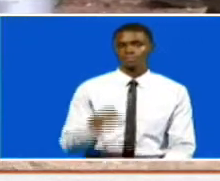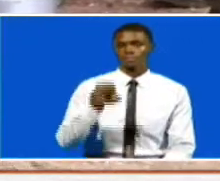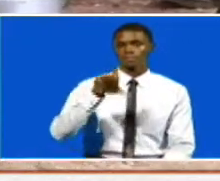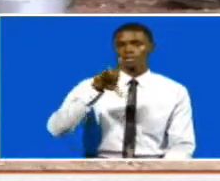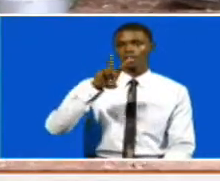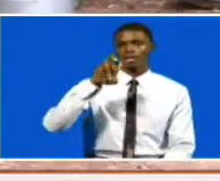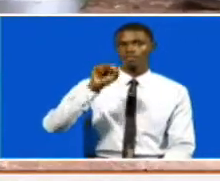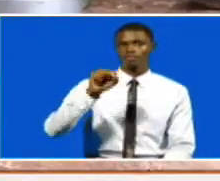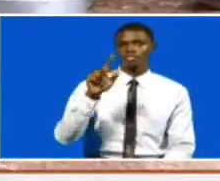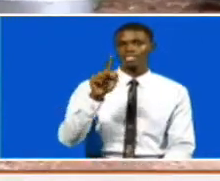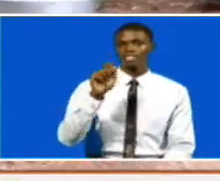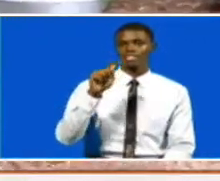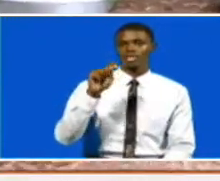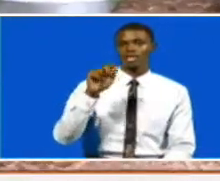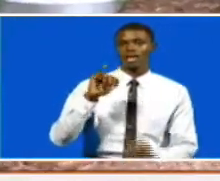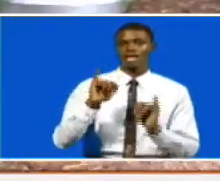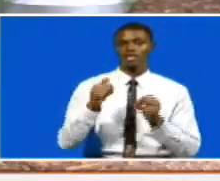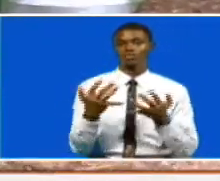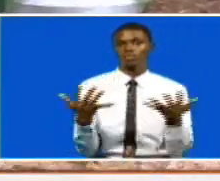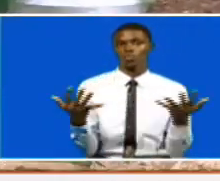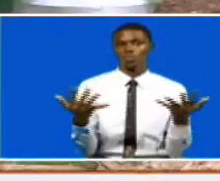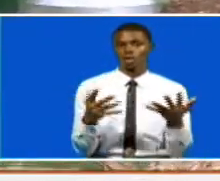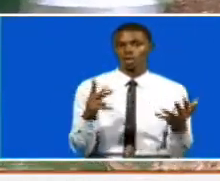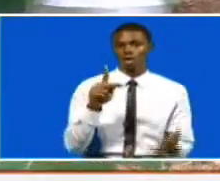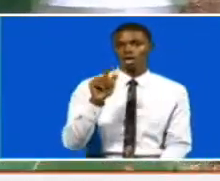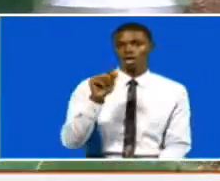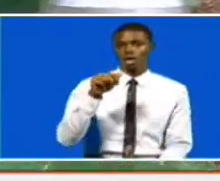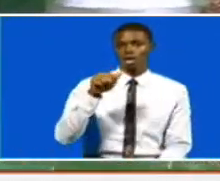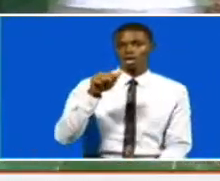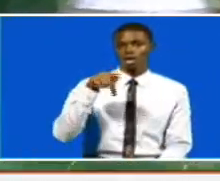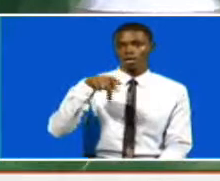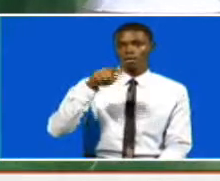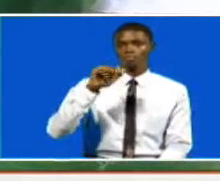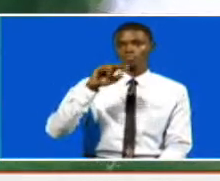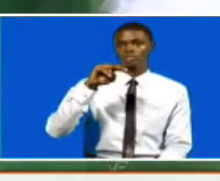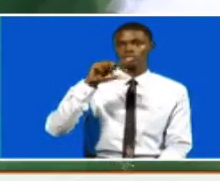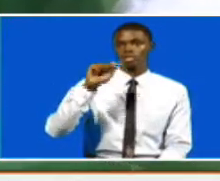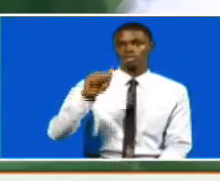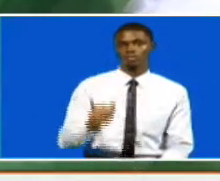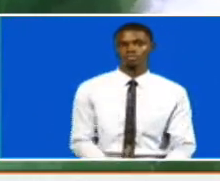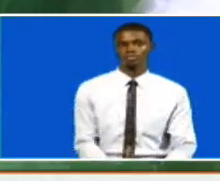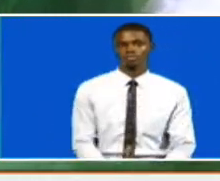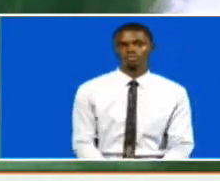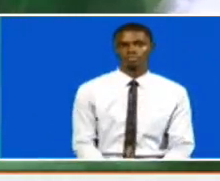Gay, KTN News, katika eneo la Kaptinga, kaunti ya Uasin Gishu.